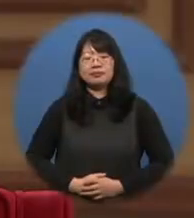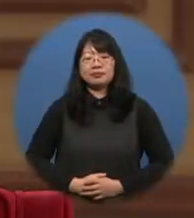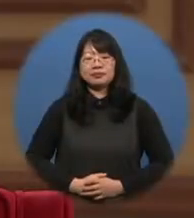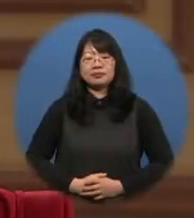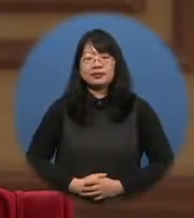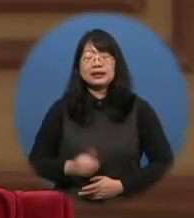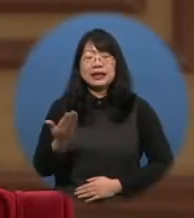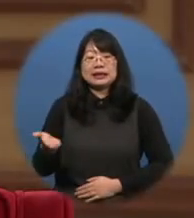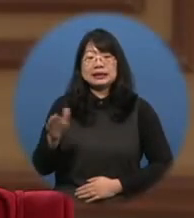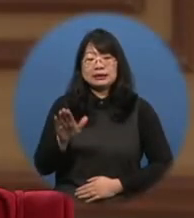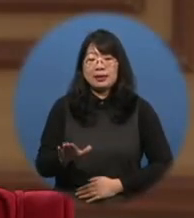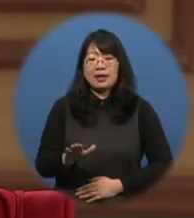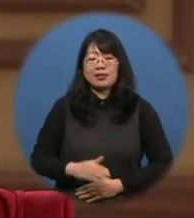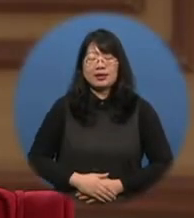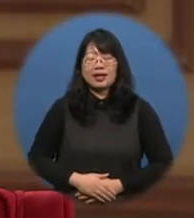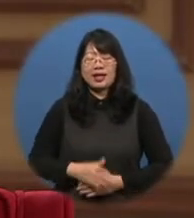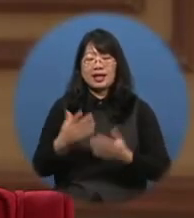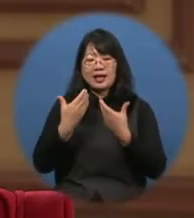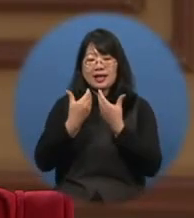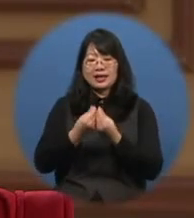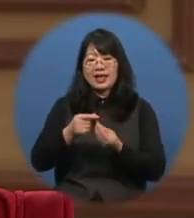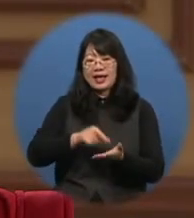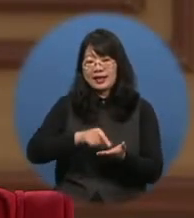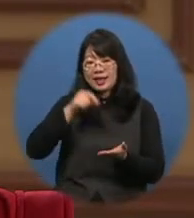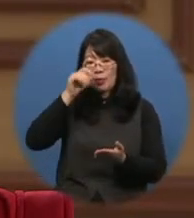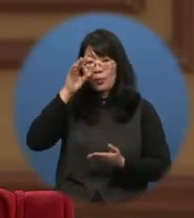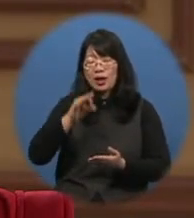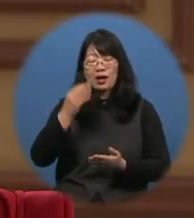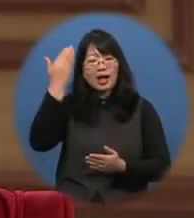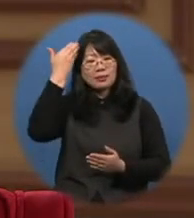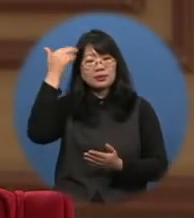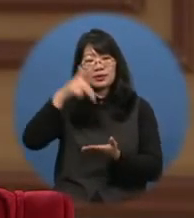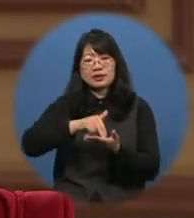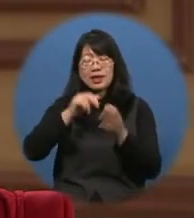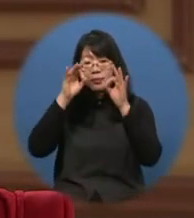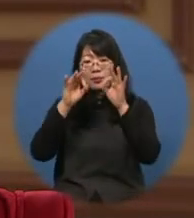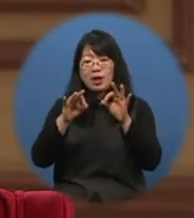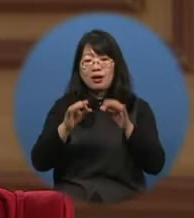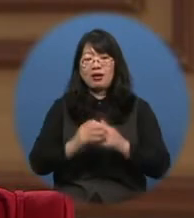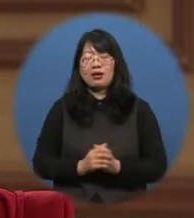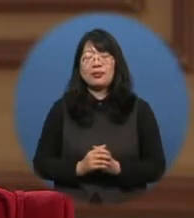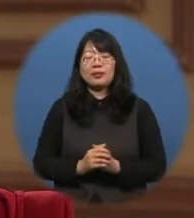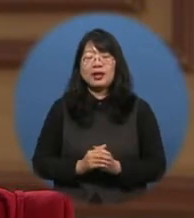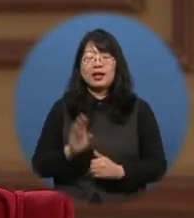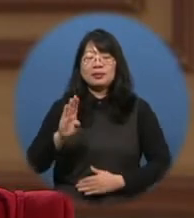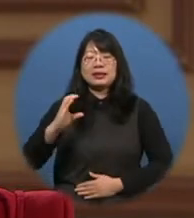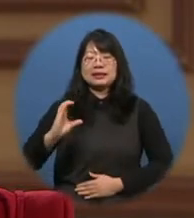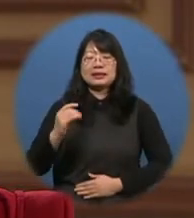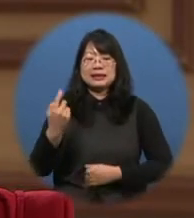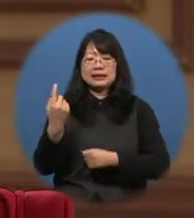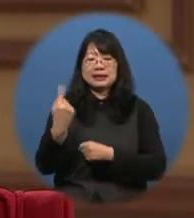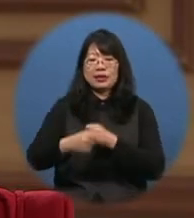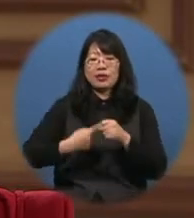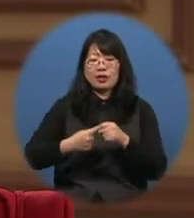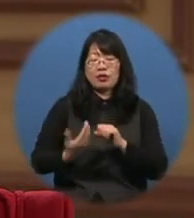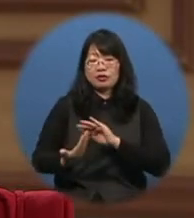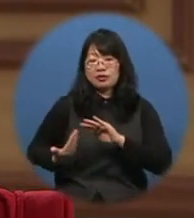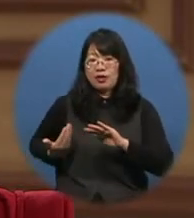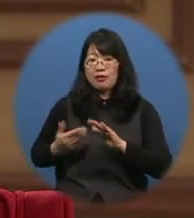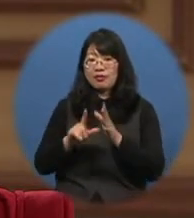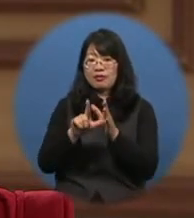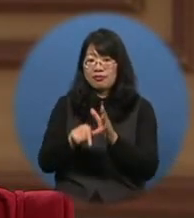예. 그렇지만 이제 대략 그 학문적으로는 BC 1000년 전경에